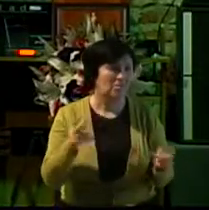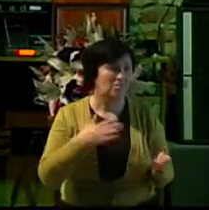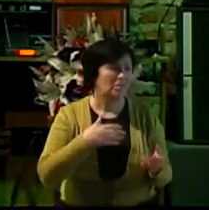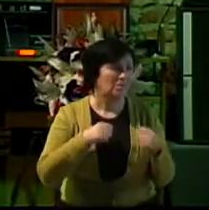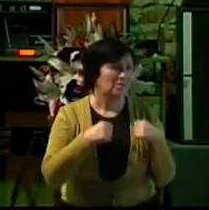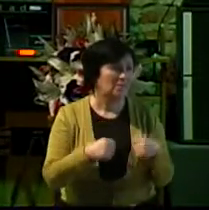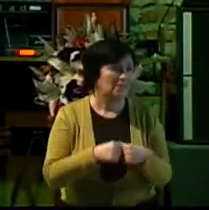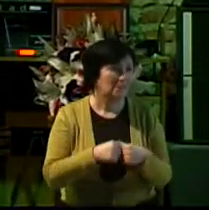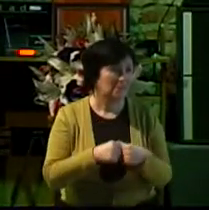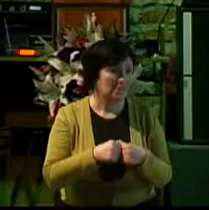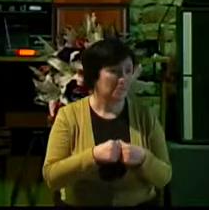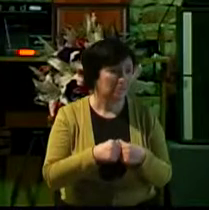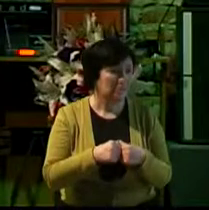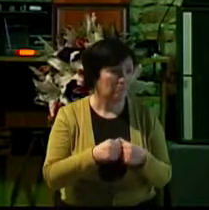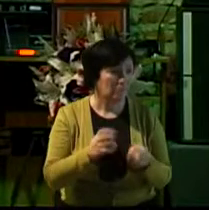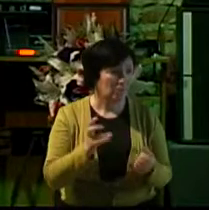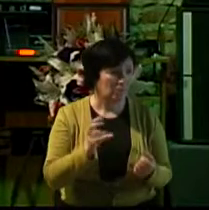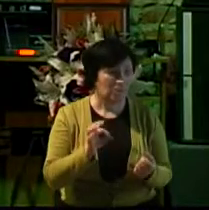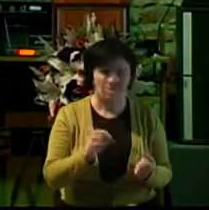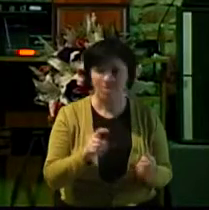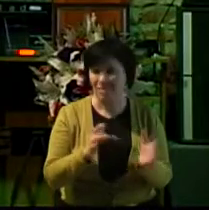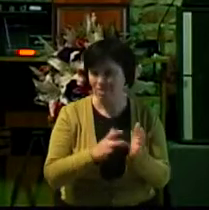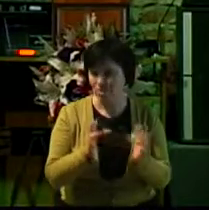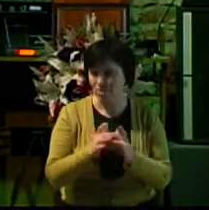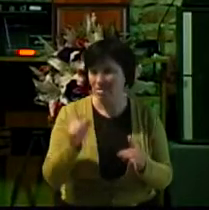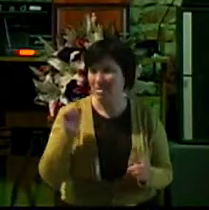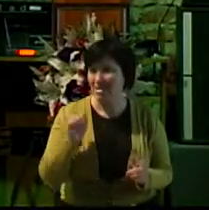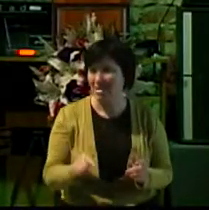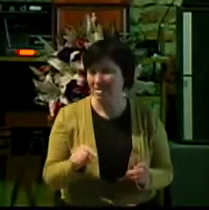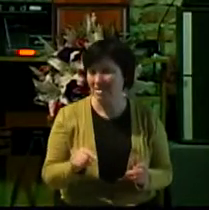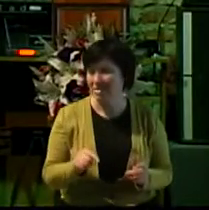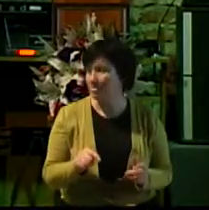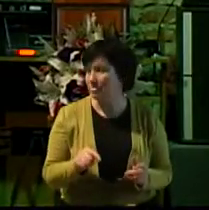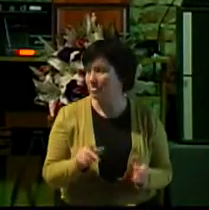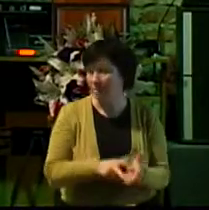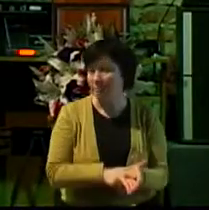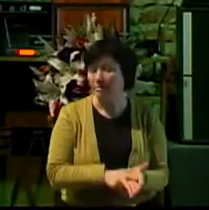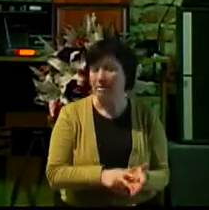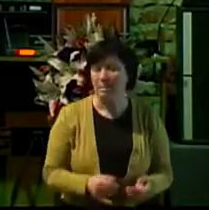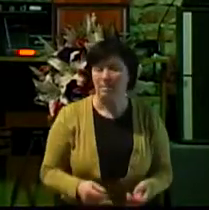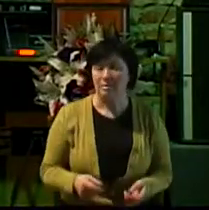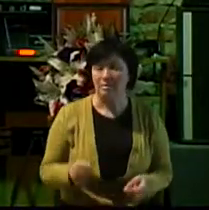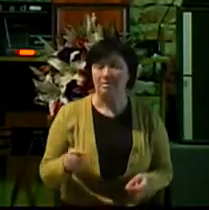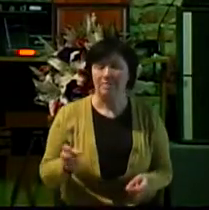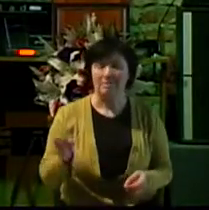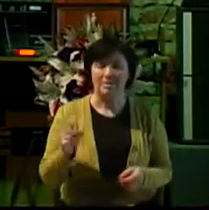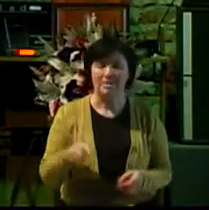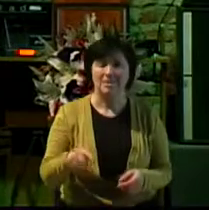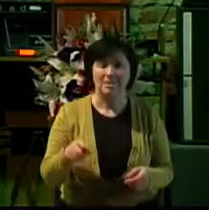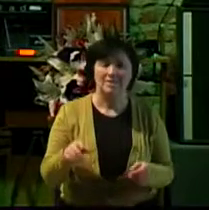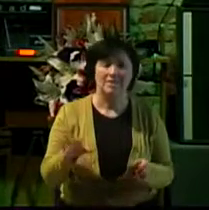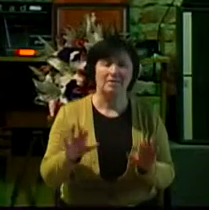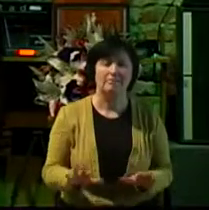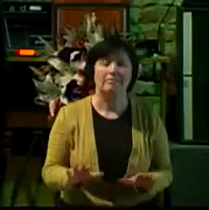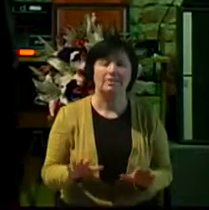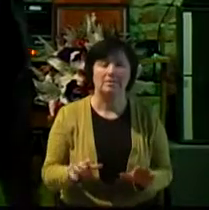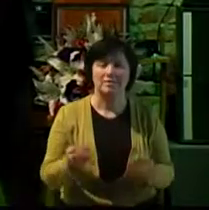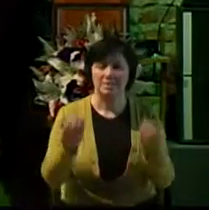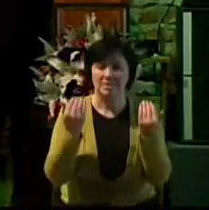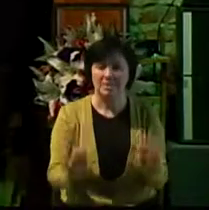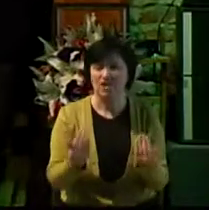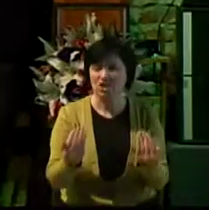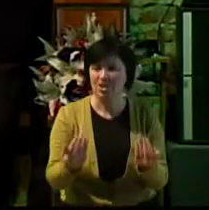Конечно, я буду делать то, что будет лучше для них, что принесет пользу для них. Иногда скажу, это будет позже, через год или